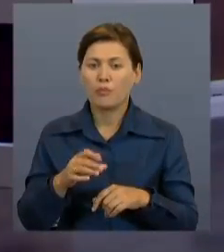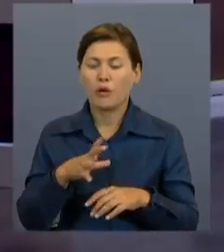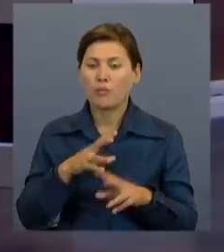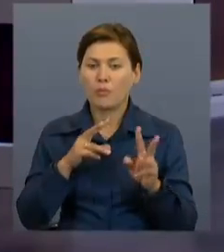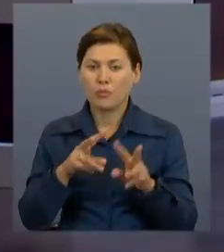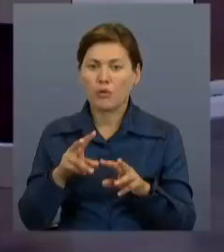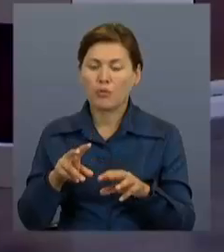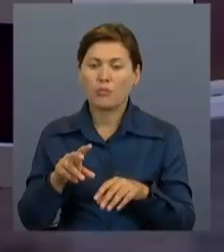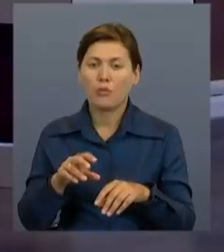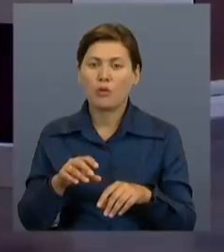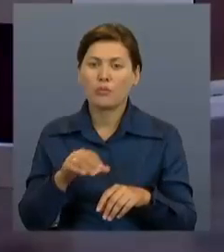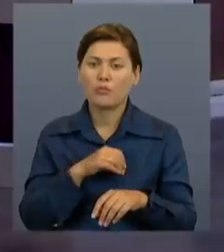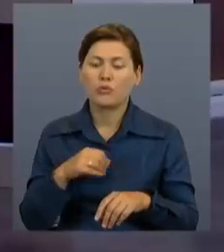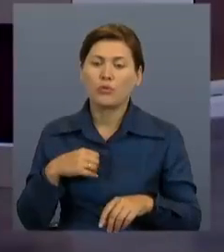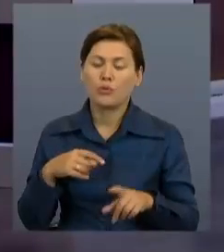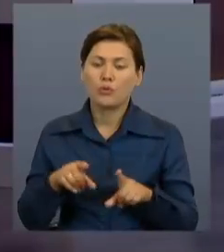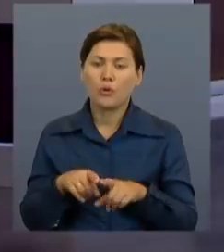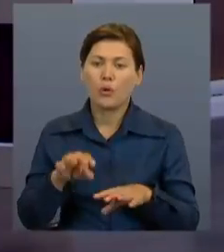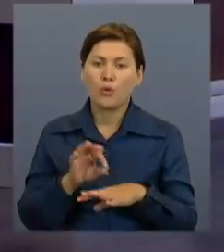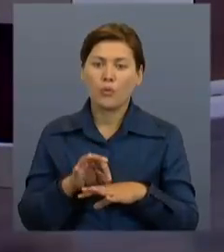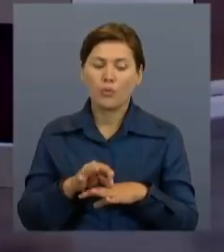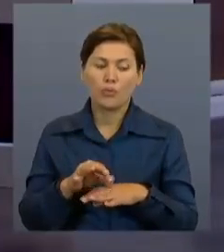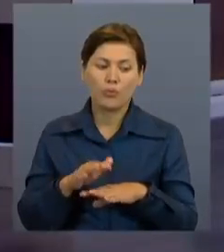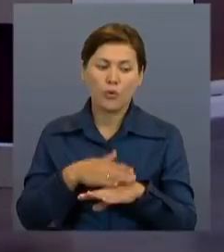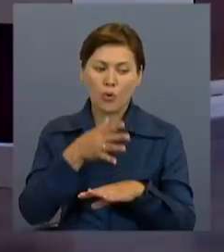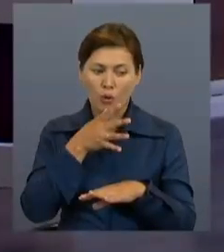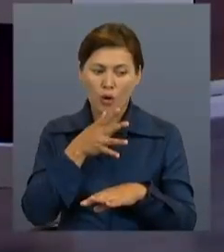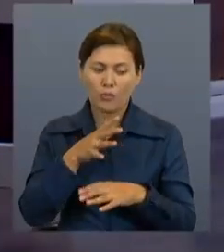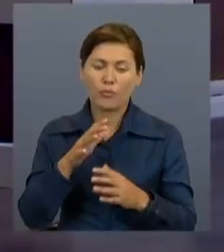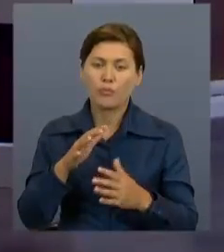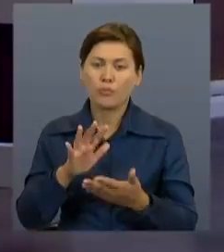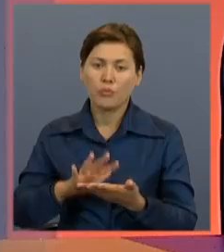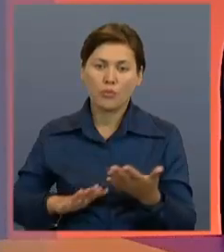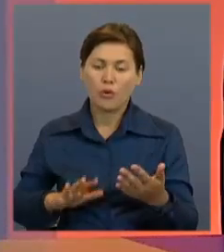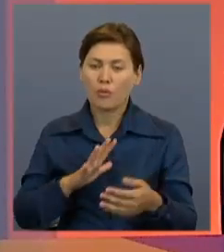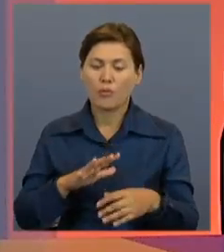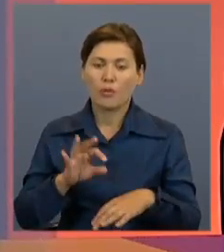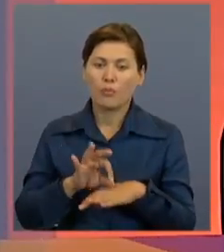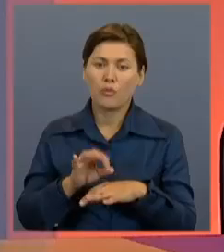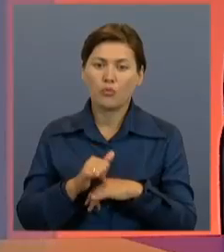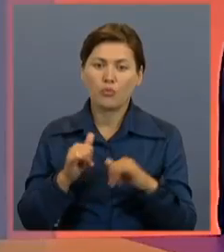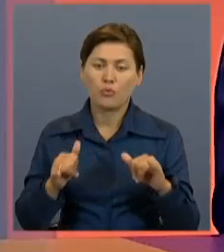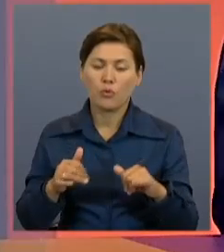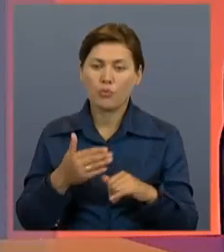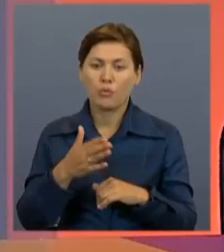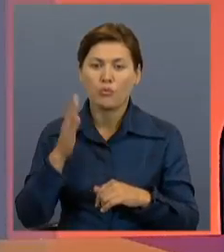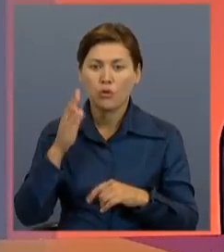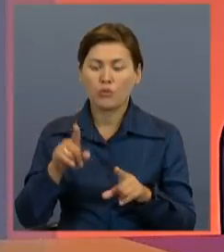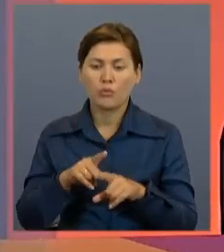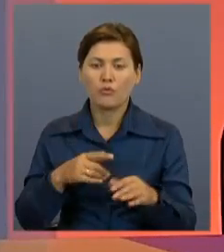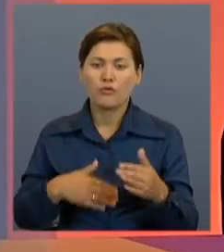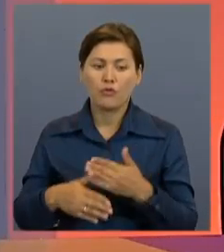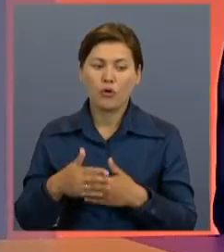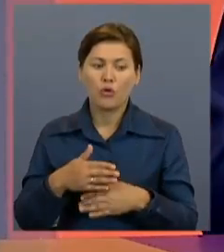бақылауда тұрған ауру, өзінің ауруын ұзақ уақыт асқындырмай, және асқындырмағаннан кейін ол аурудың болашақта